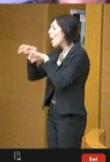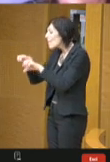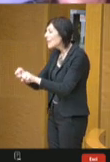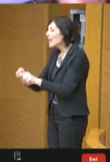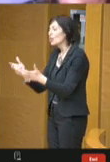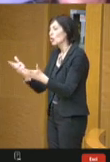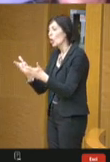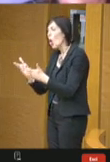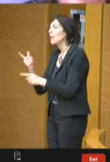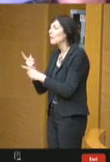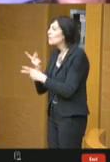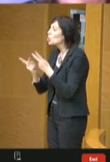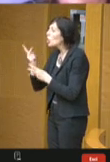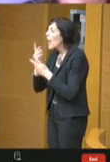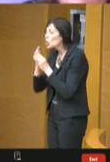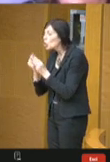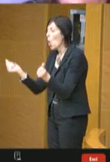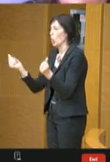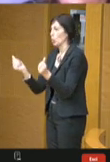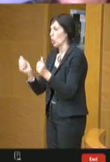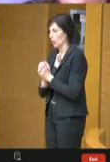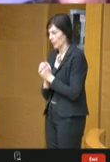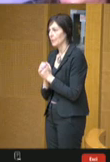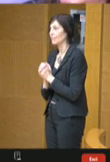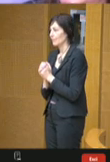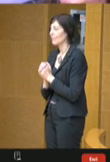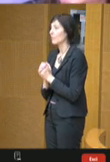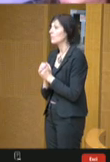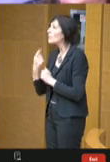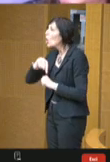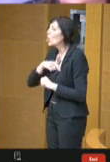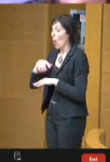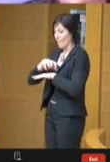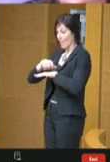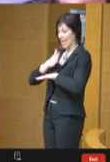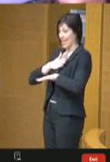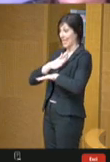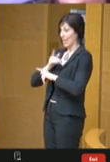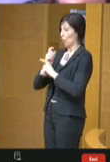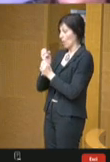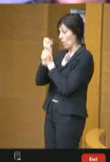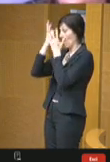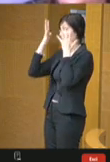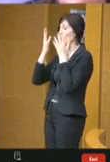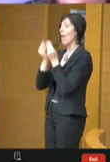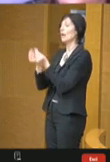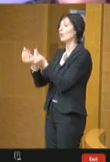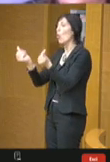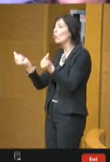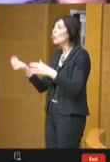trovare delle soluzioni, e al limite dobbiamo noi come Ministero immaginare delle soluzioni